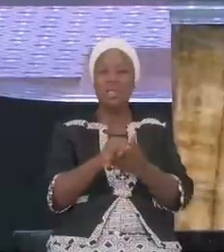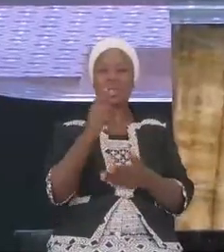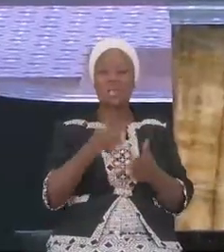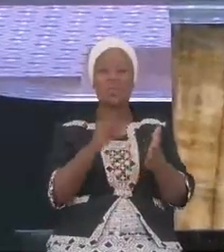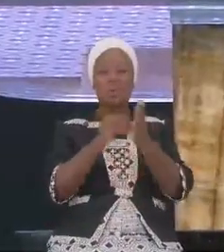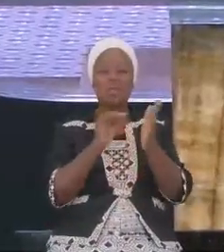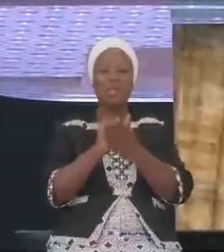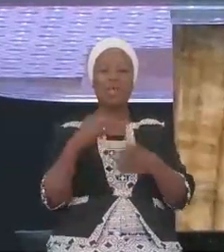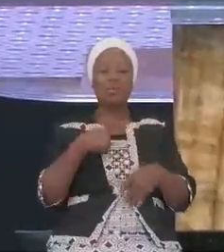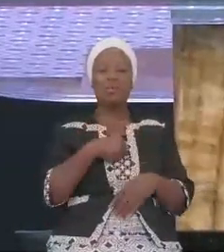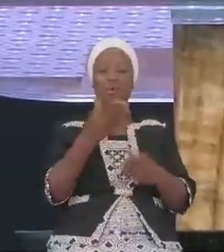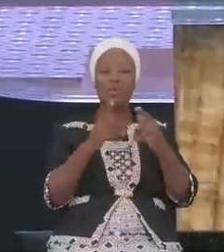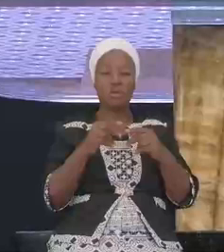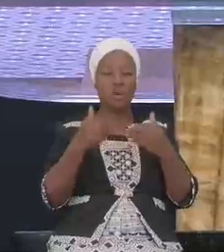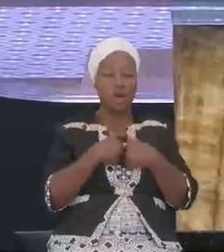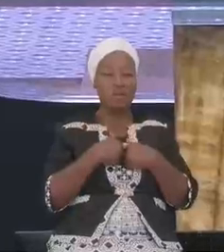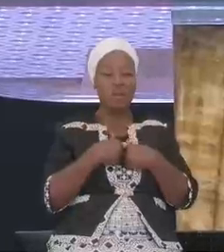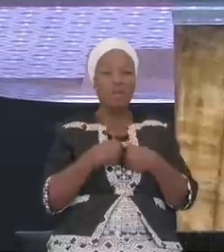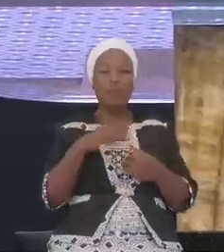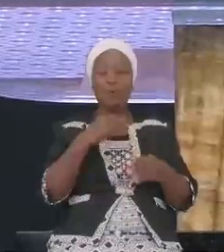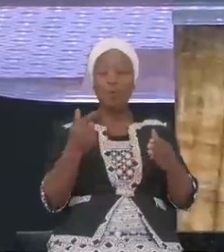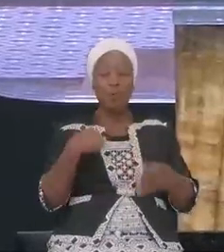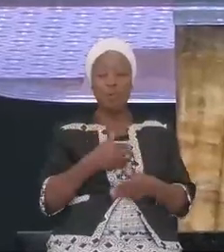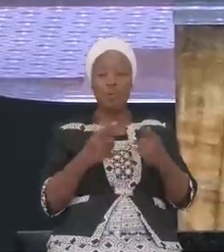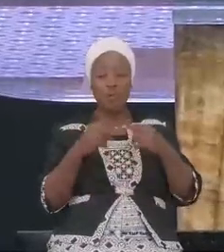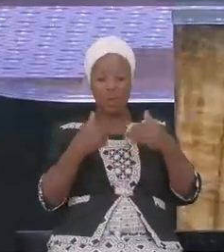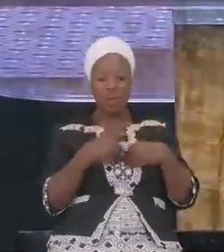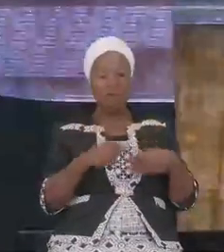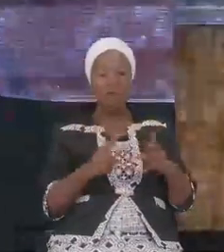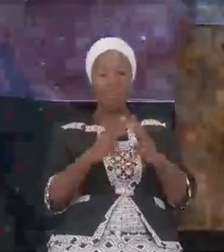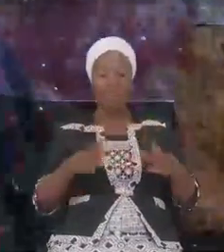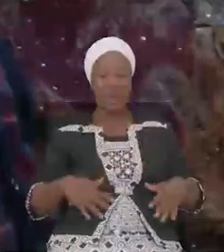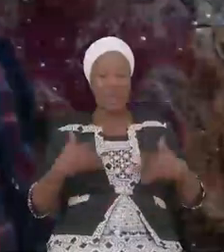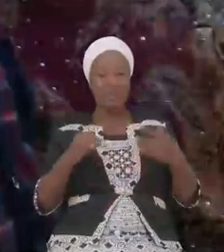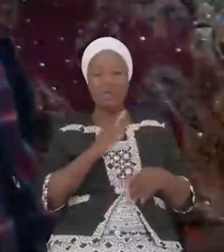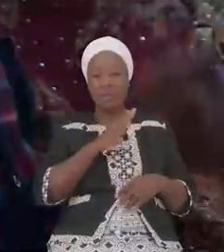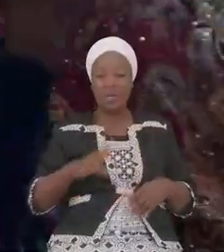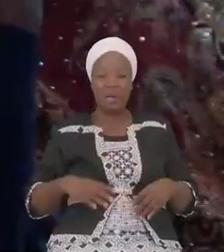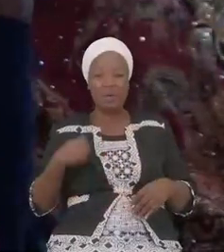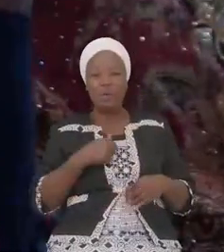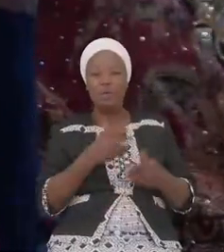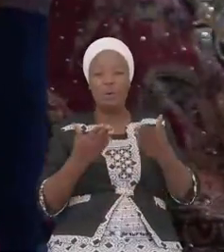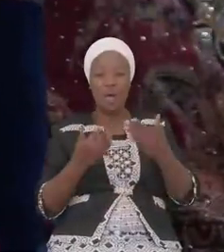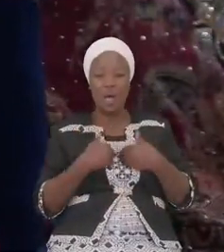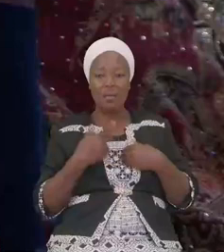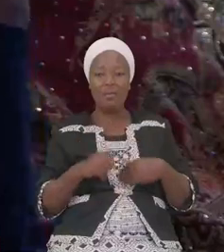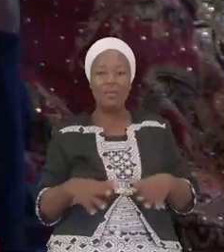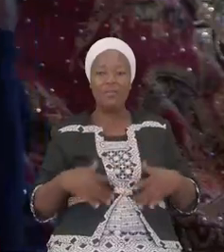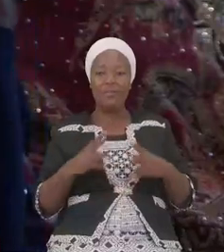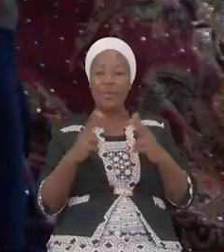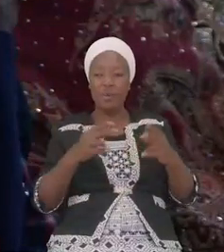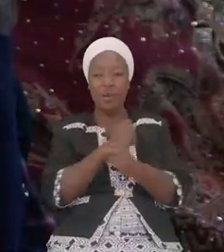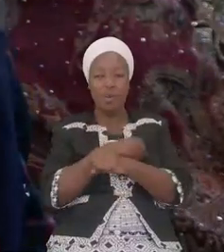jugement. Voici la portion qu'on veut avoir. On veut avoir la vie de Christ. Nous voulons avoir l'amour de Christ. Nous voulons